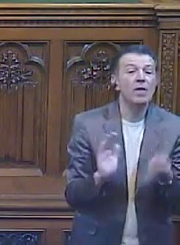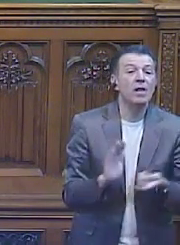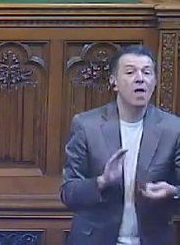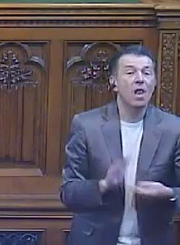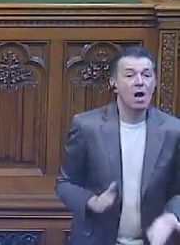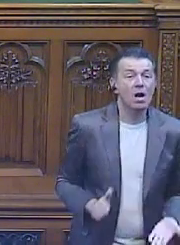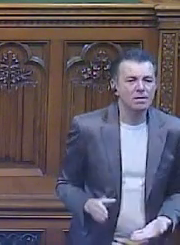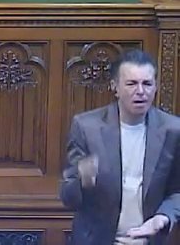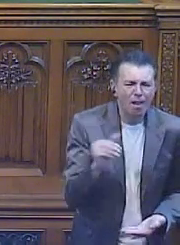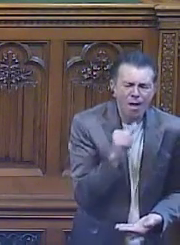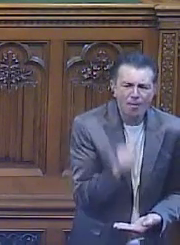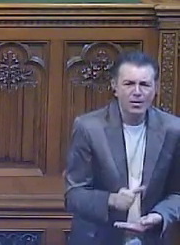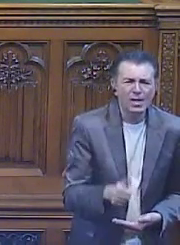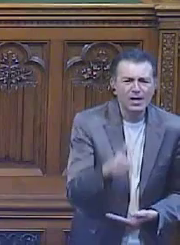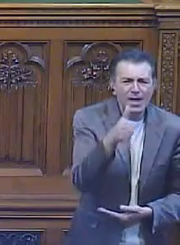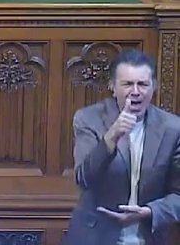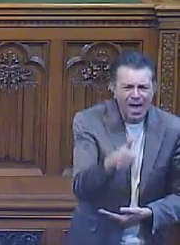Man würde es nicht glauben.